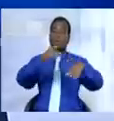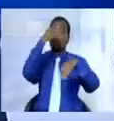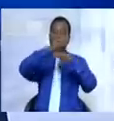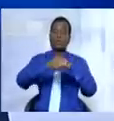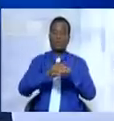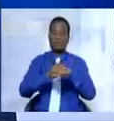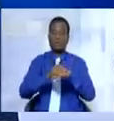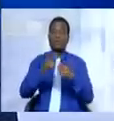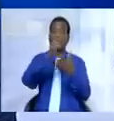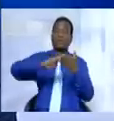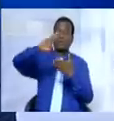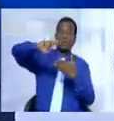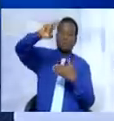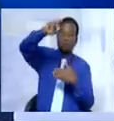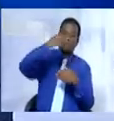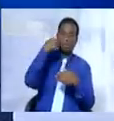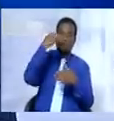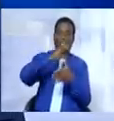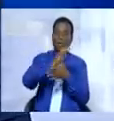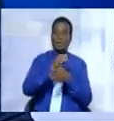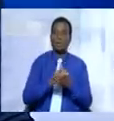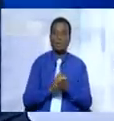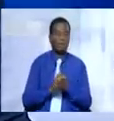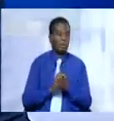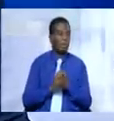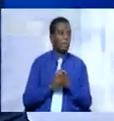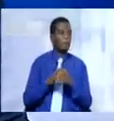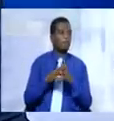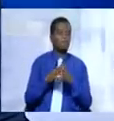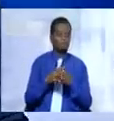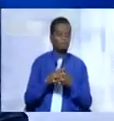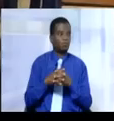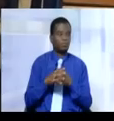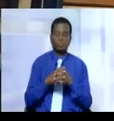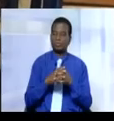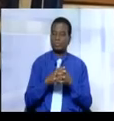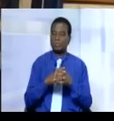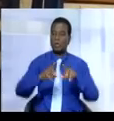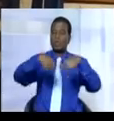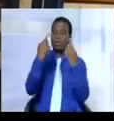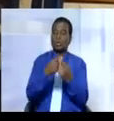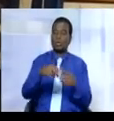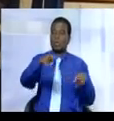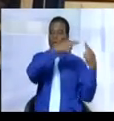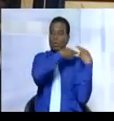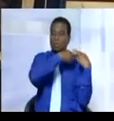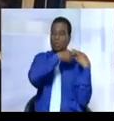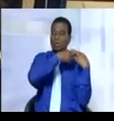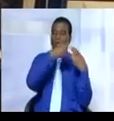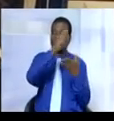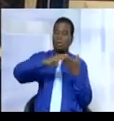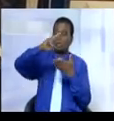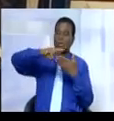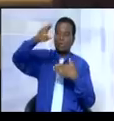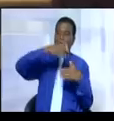campus. Reportage Hassan Kané, commentaire Kader Sogodogo. Le groupe des leaders universitaires